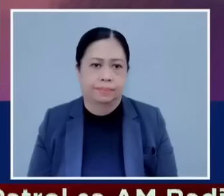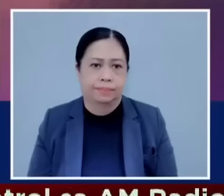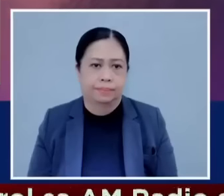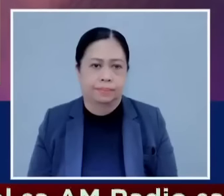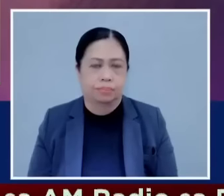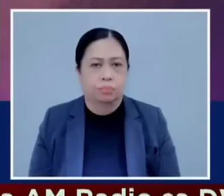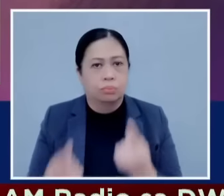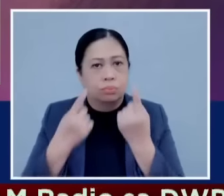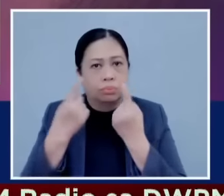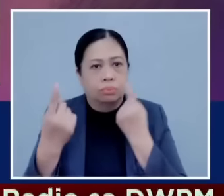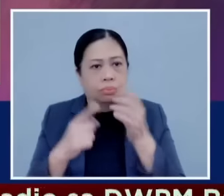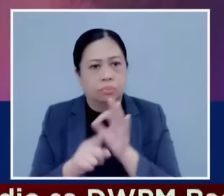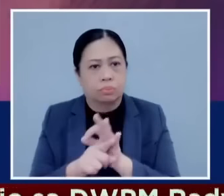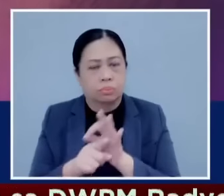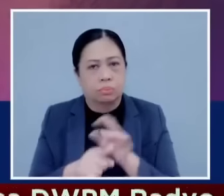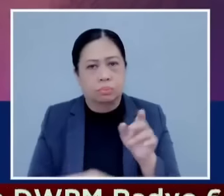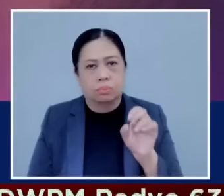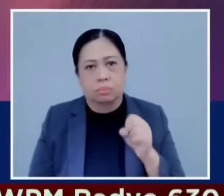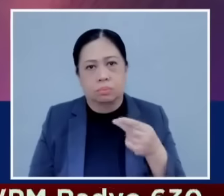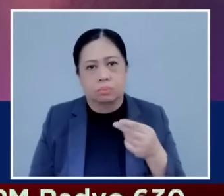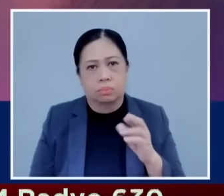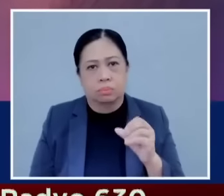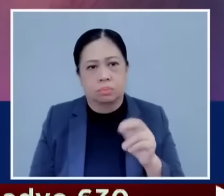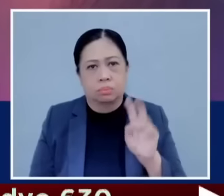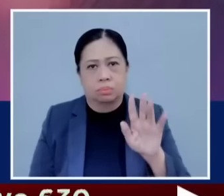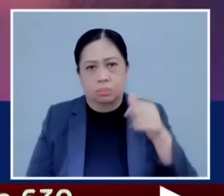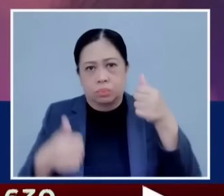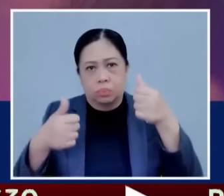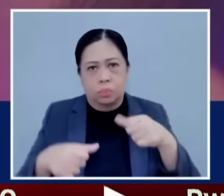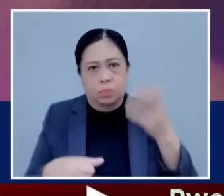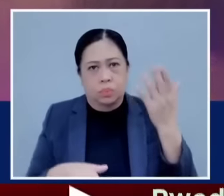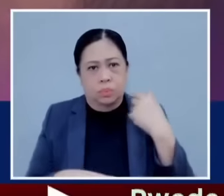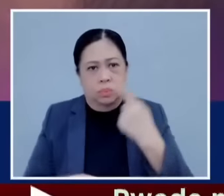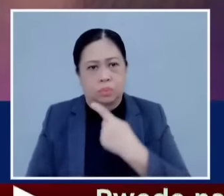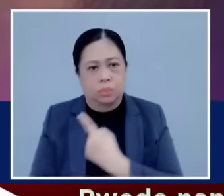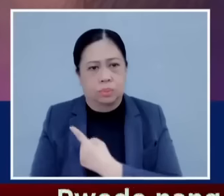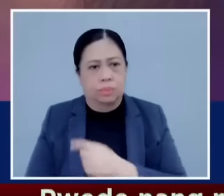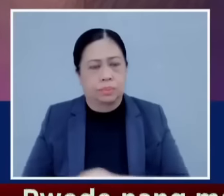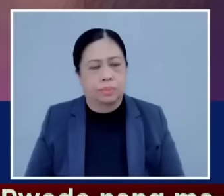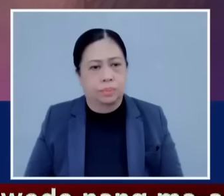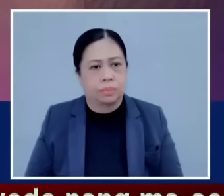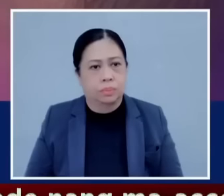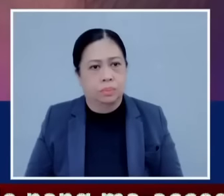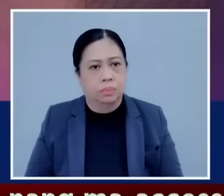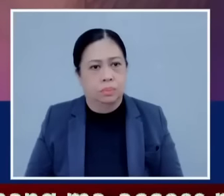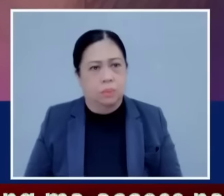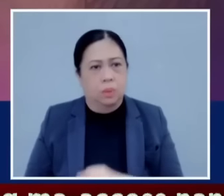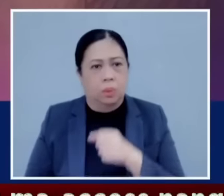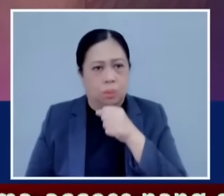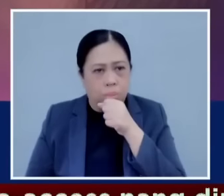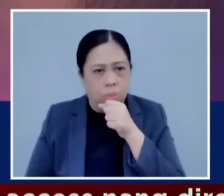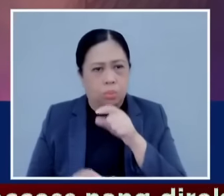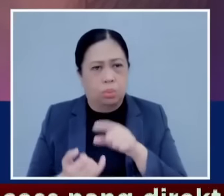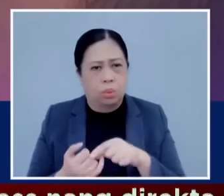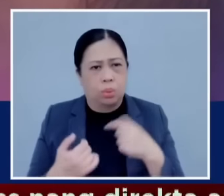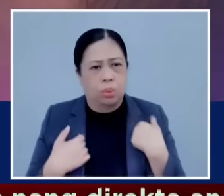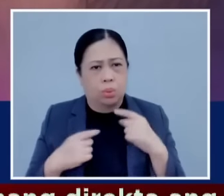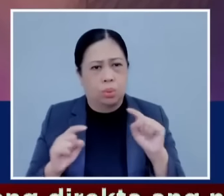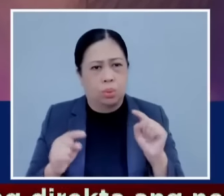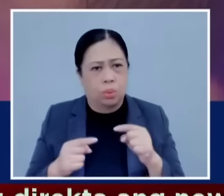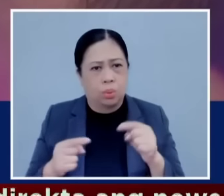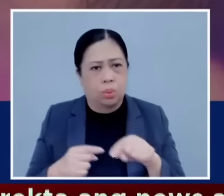Nag-alala ang fans ni Sharon Cuneta sa kanyang post sa social media noong isang linggo. Bukod sa ubo, iniinda rin ni